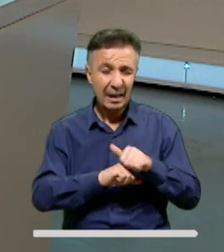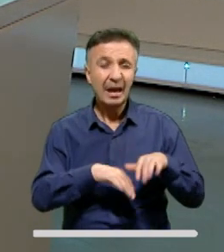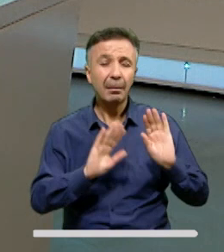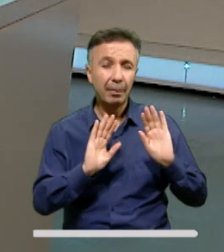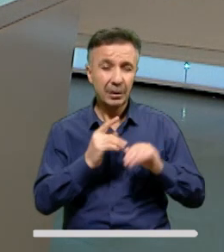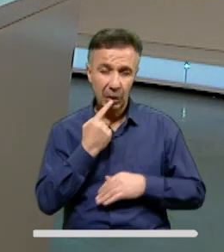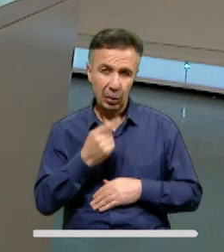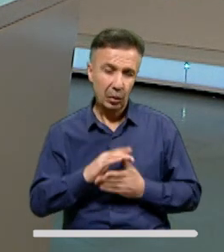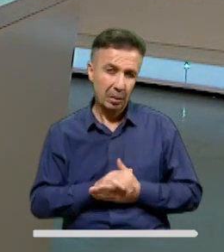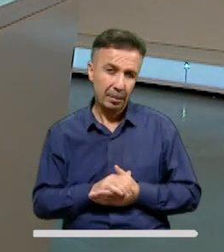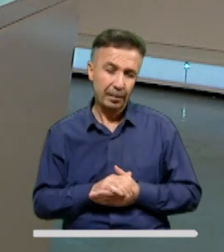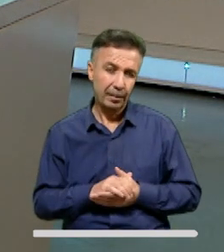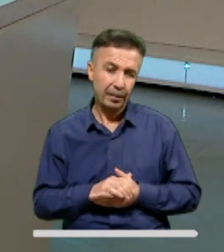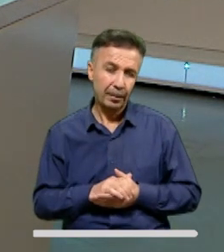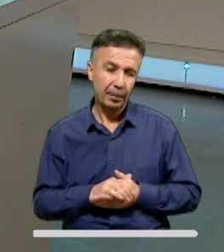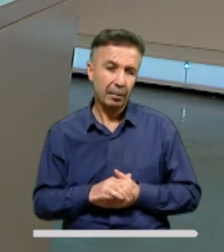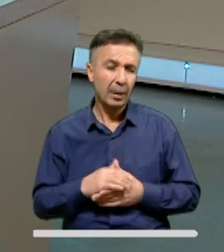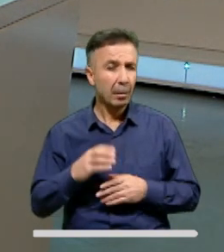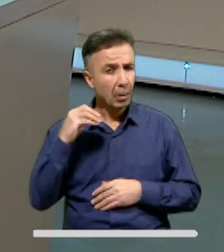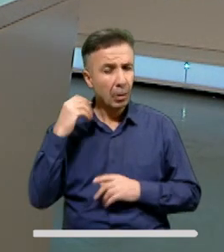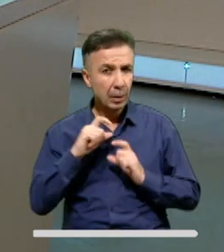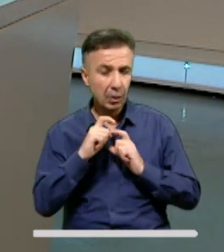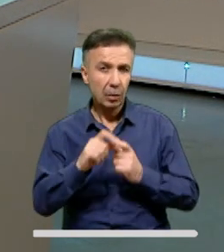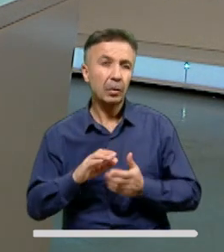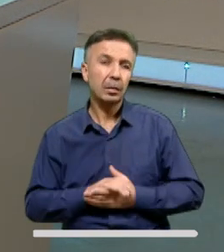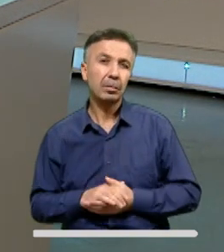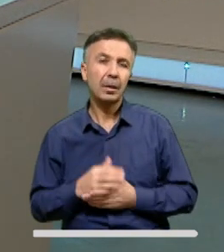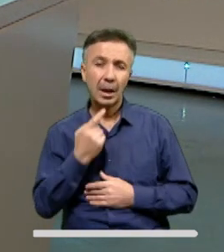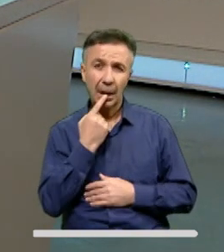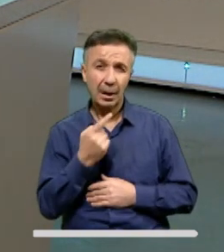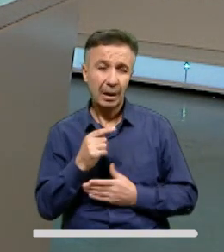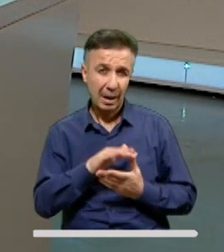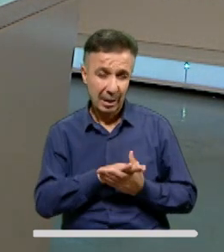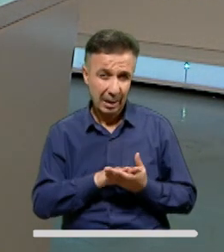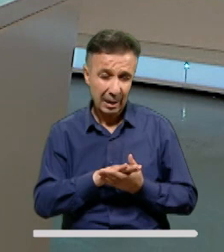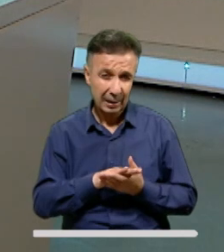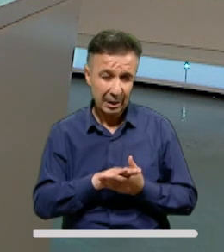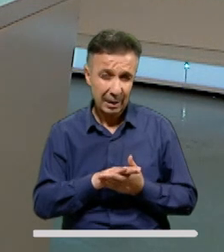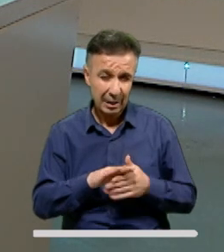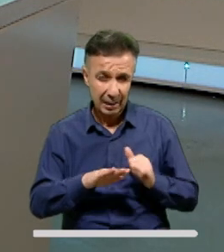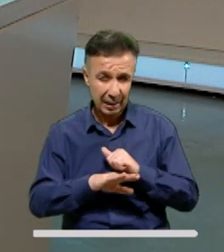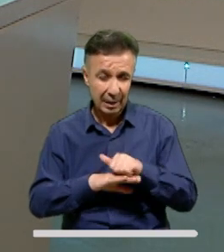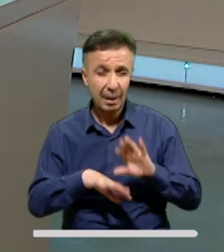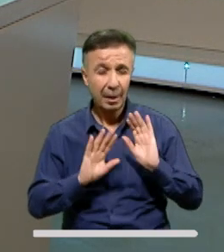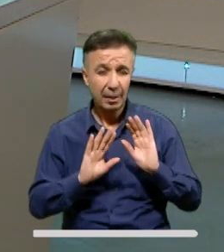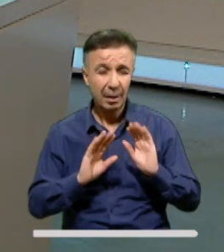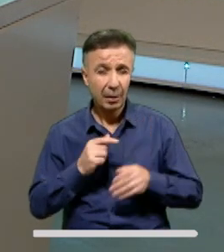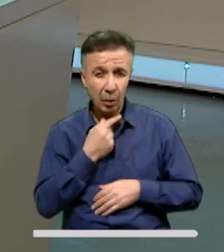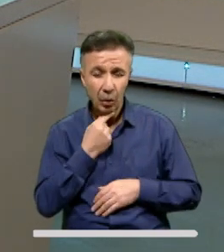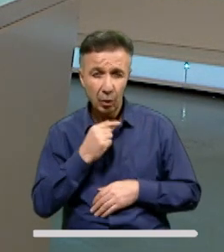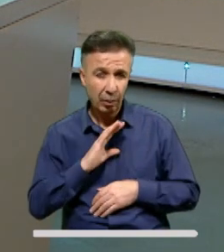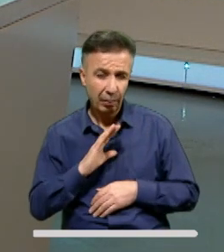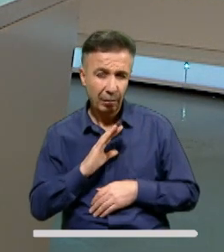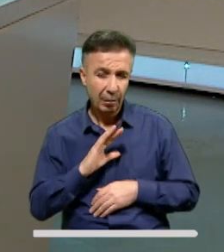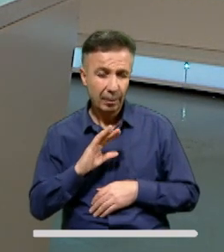alırken. Bir hocaya sorduk. Dedi ki ayağını yıkamayabilirsin çünkü mazuriyetim var. Bir de